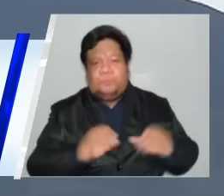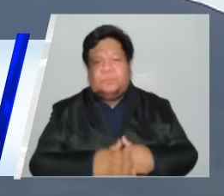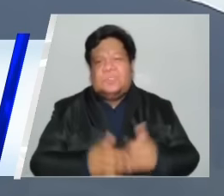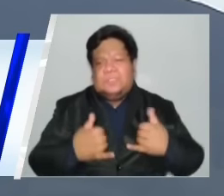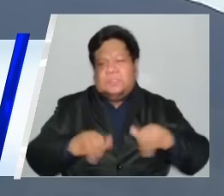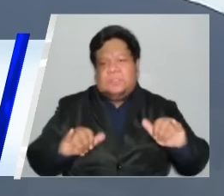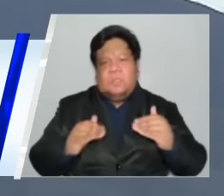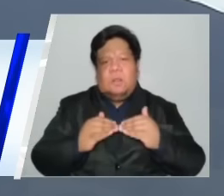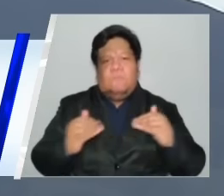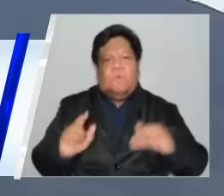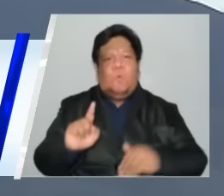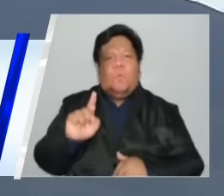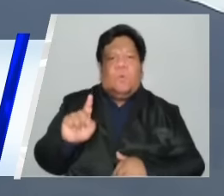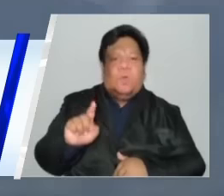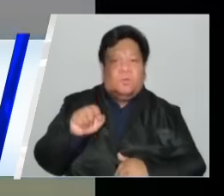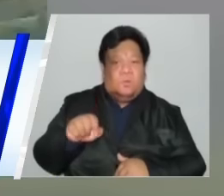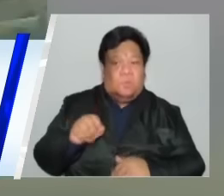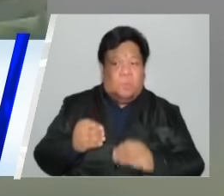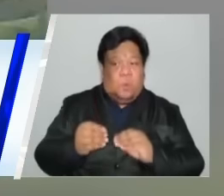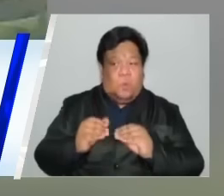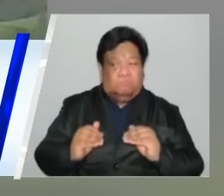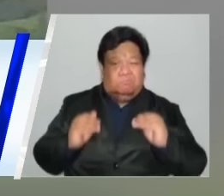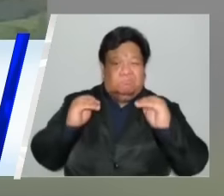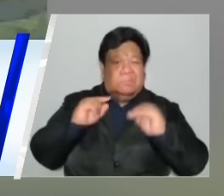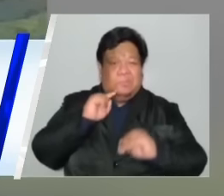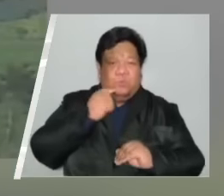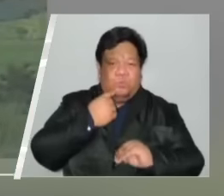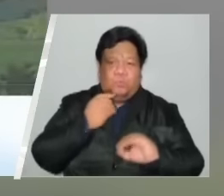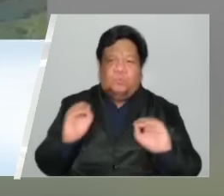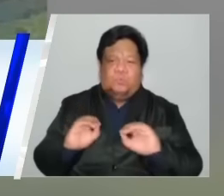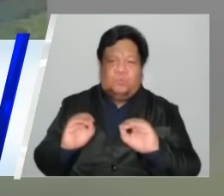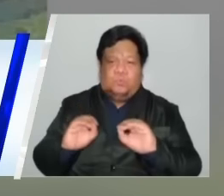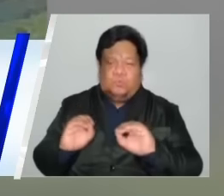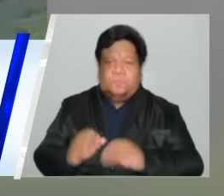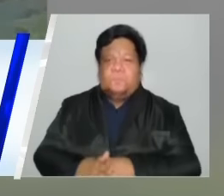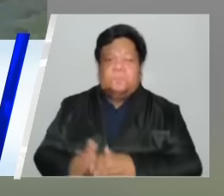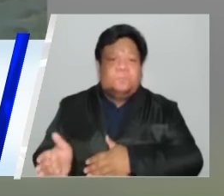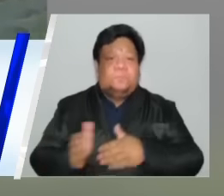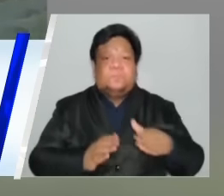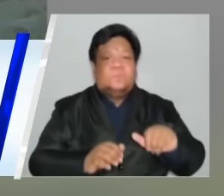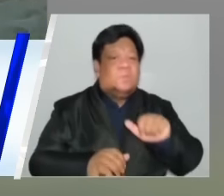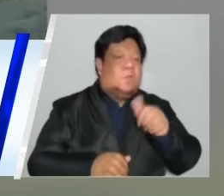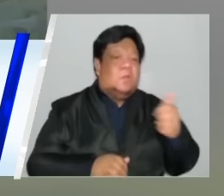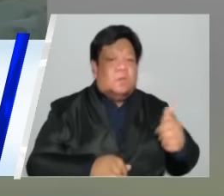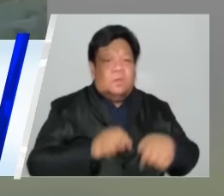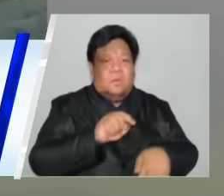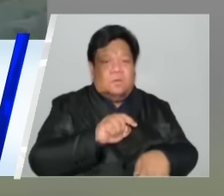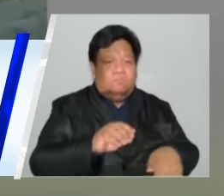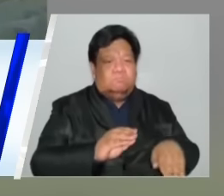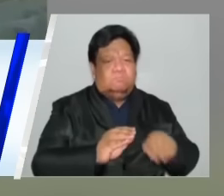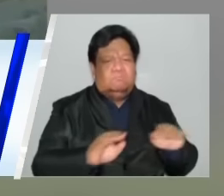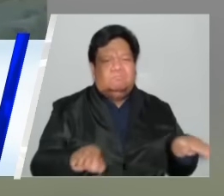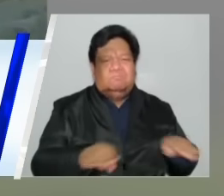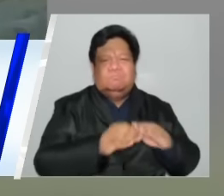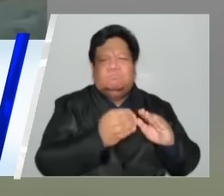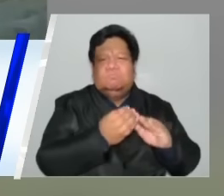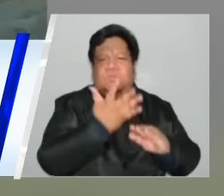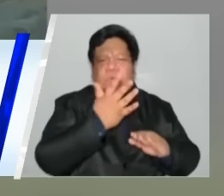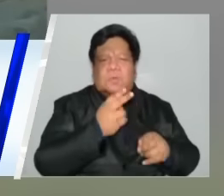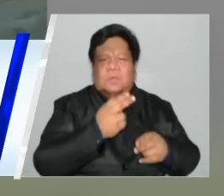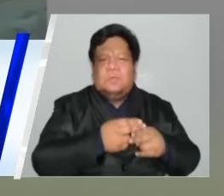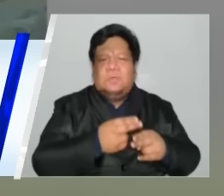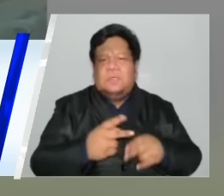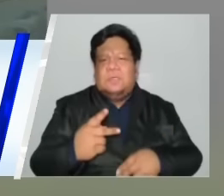indikasyon na tataas ayon sa FEVOX. Mahigpit din na binabantayan ng FEVOX ang Bulkang Canlaon na nananatili sa alert level 2.